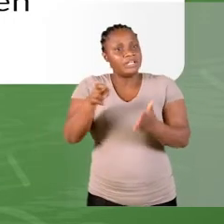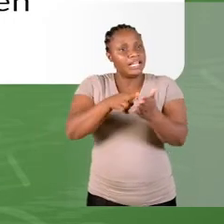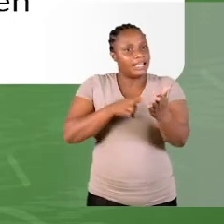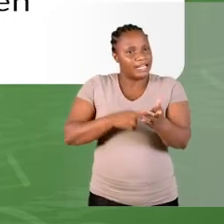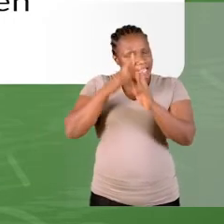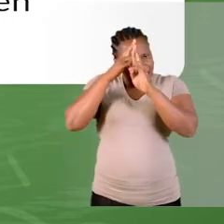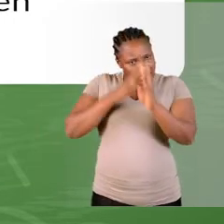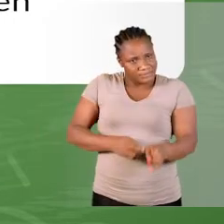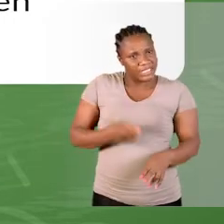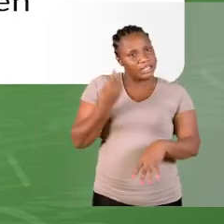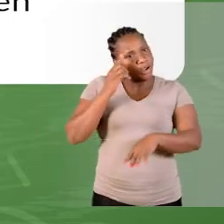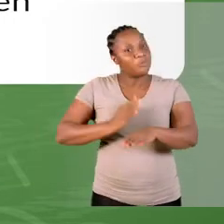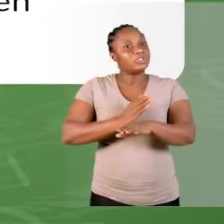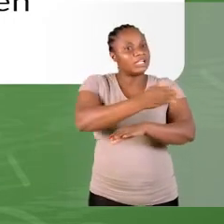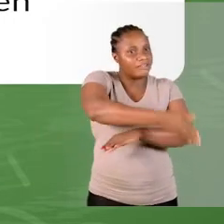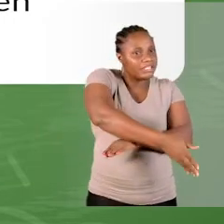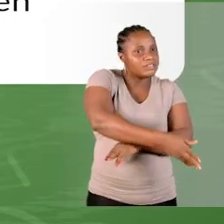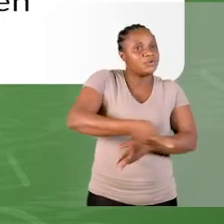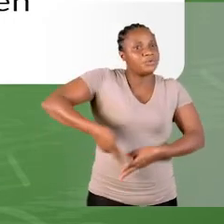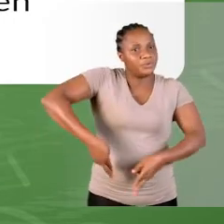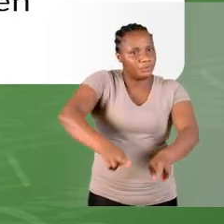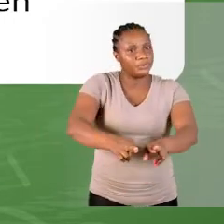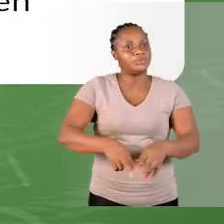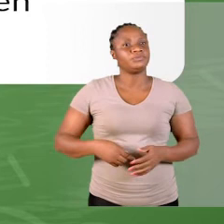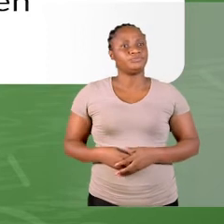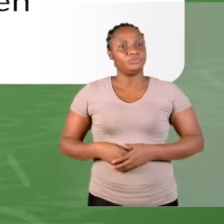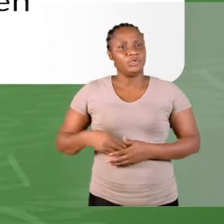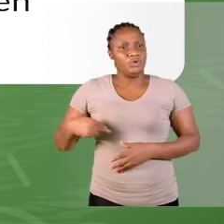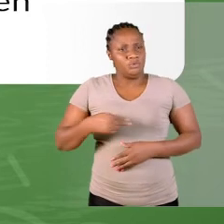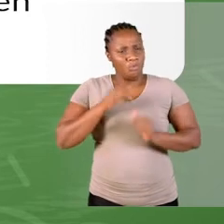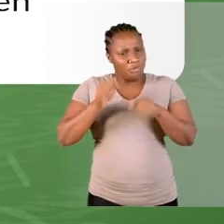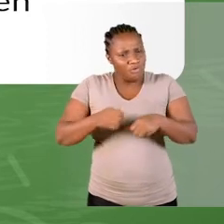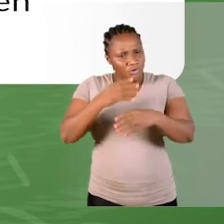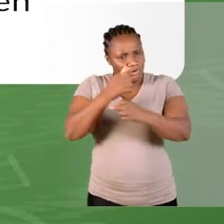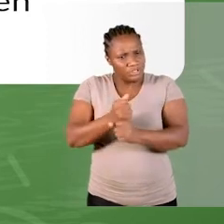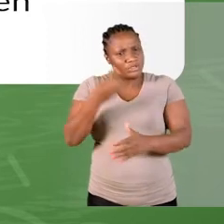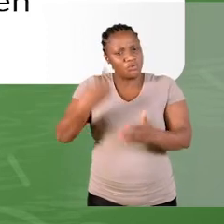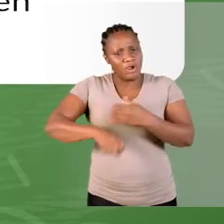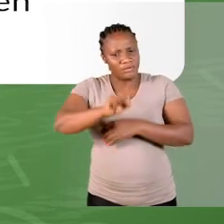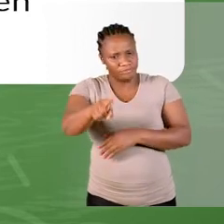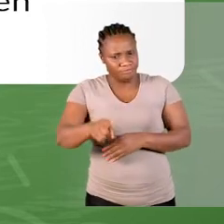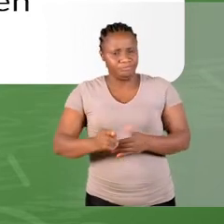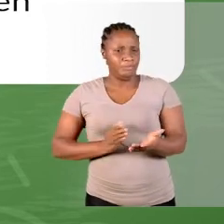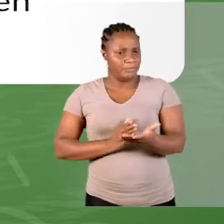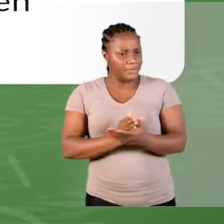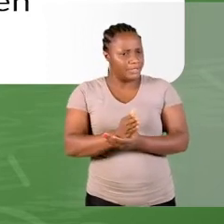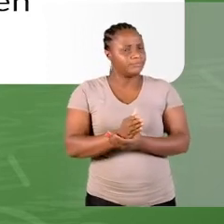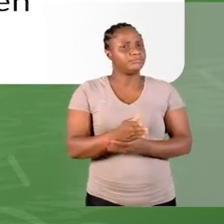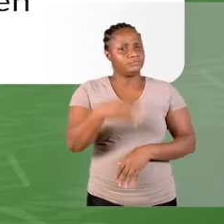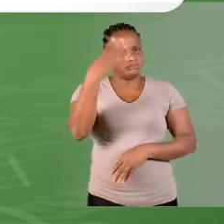à prendre pour la traversée à une intersection, qu'est-ce que nous pouvons retenir? Nous retenons en résumé